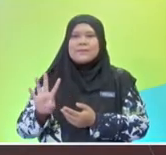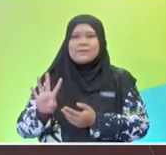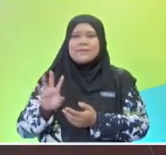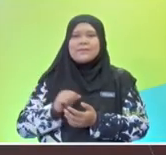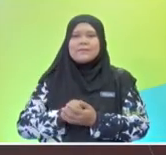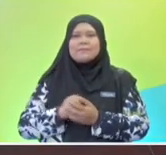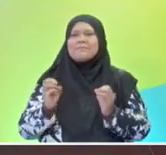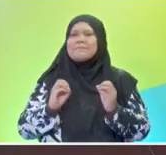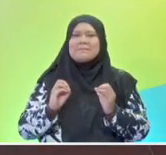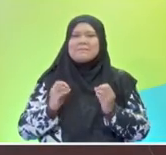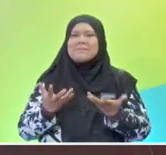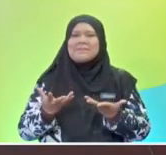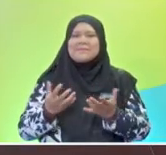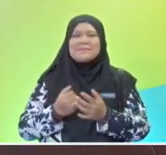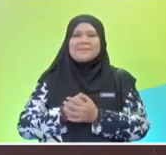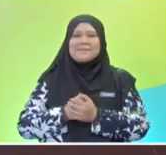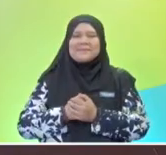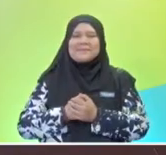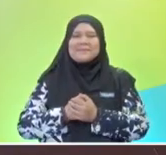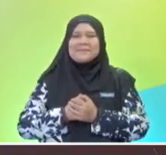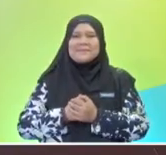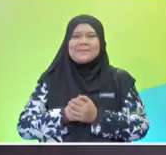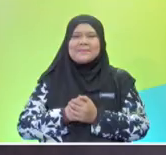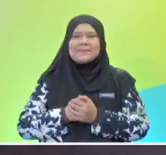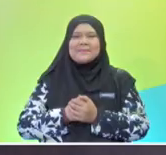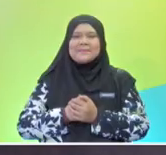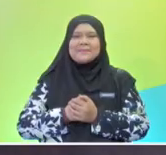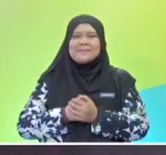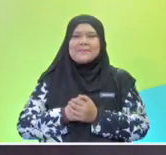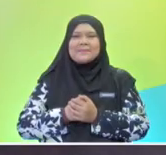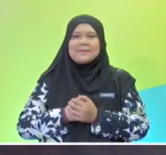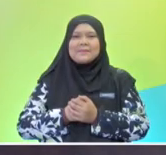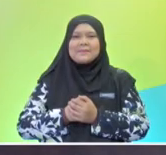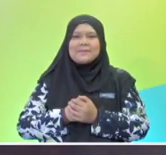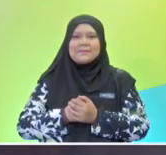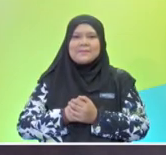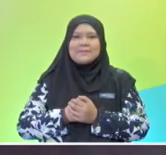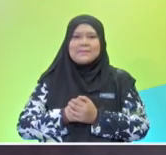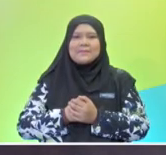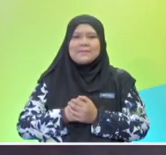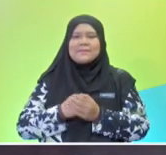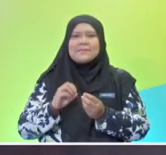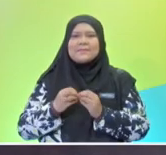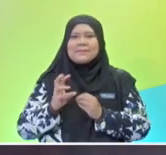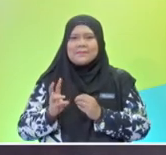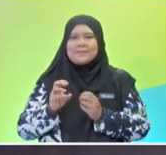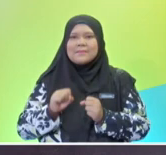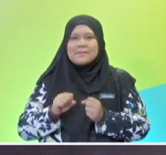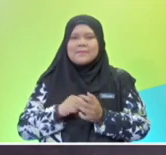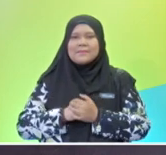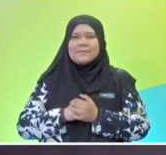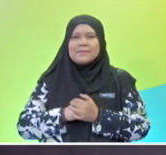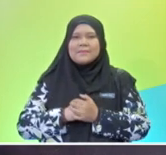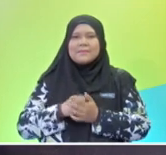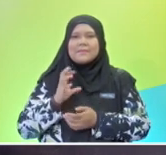Satu, dua, tiga, empat. Tak ada soalan juga. Tak apalah. Okey, tak apa. Cikgu tanya soalan 6 boleh? Boleh, cikgu. Silakan. Okey. Jadi kita